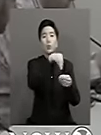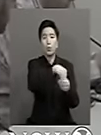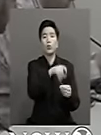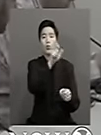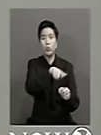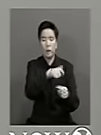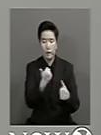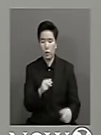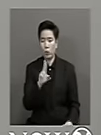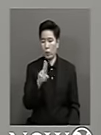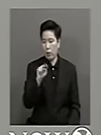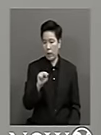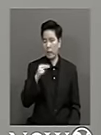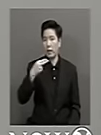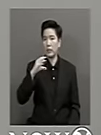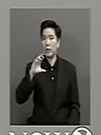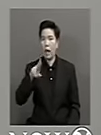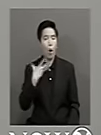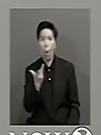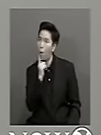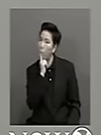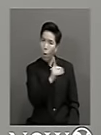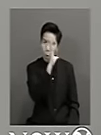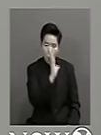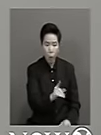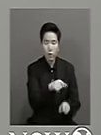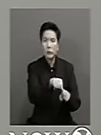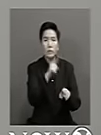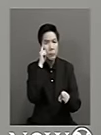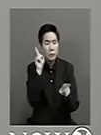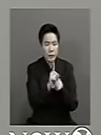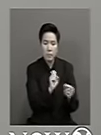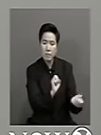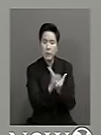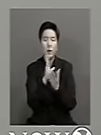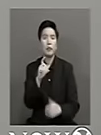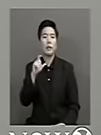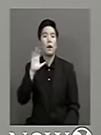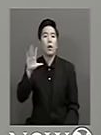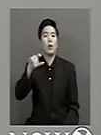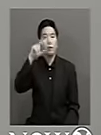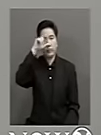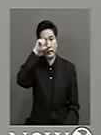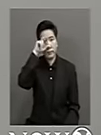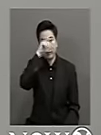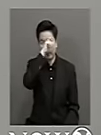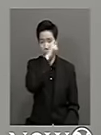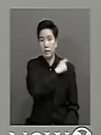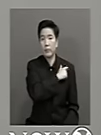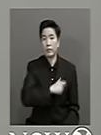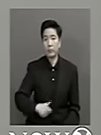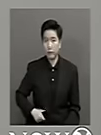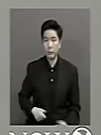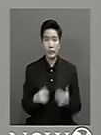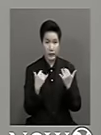UNHCR ก็ขอประณามทุกความคิดเห็นของบุคคลดังกล่าวที่เกี่ยวข้องกับการสวรรคตของพระบาทสมเด็จพระปรมินทรมหาภูมิพลอดุลยเด